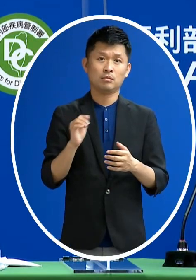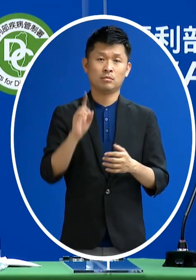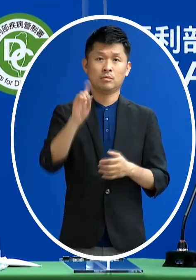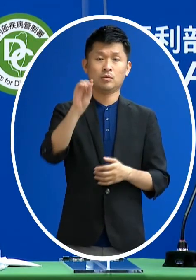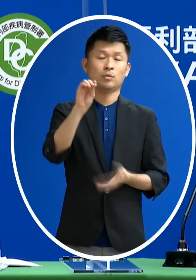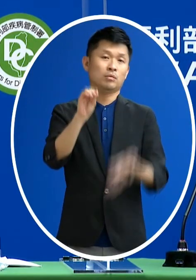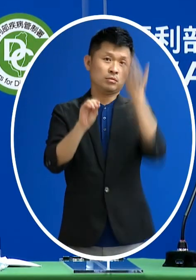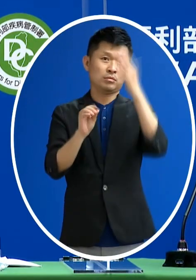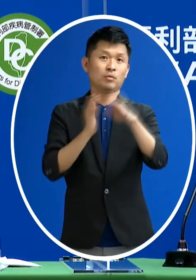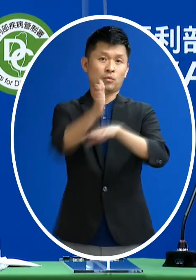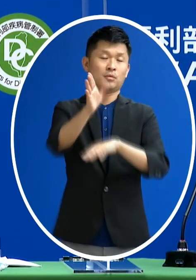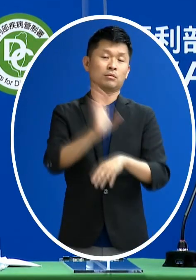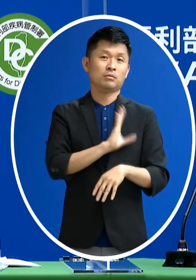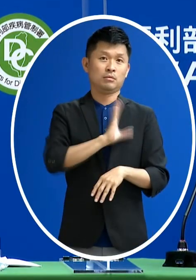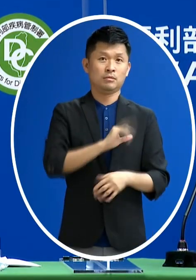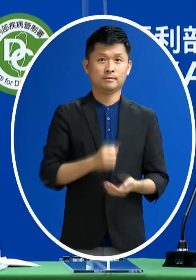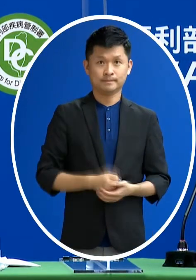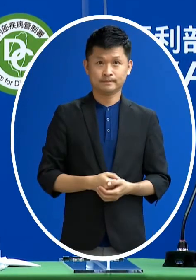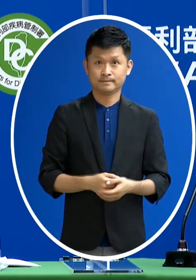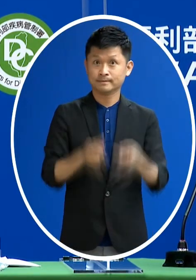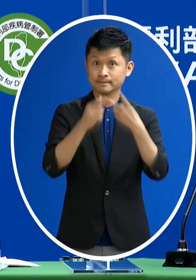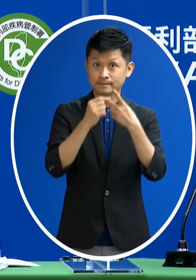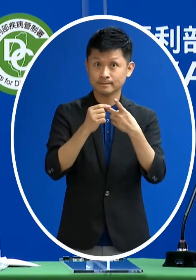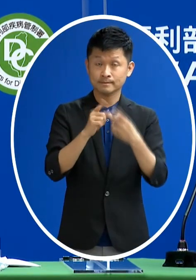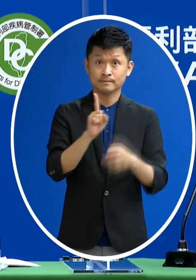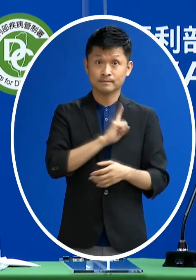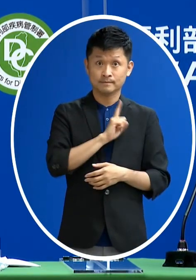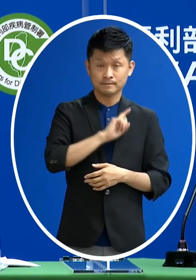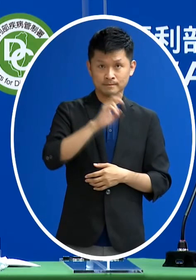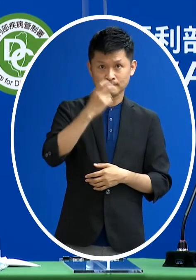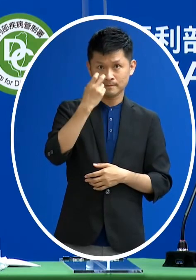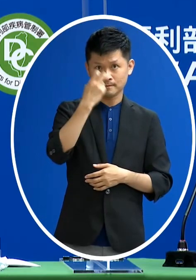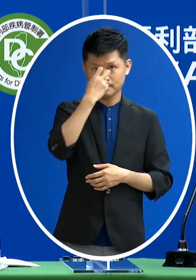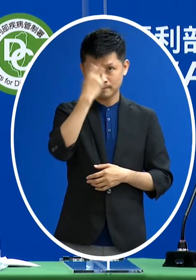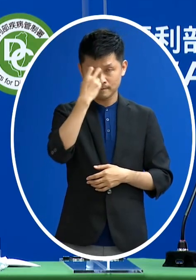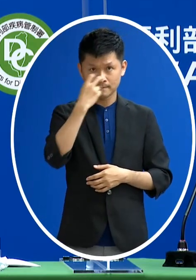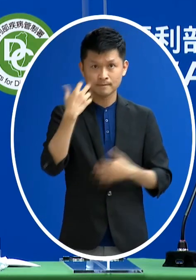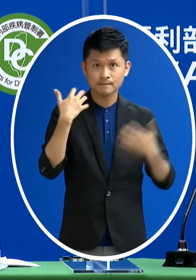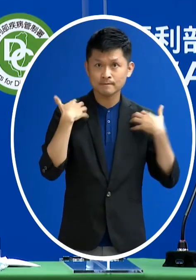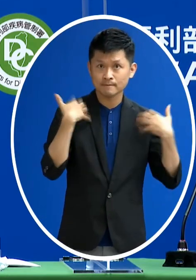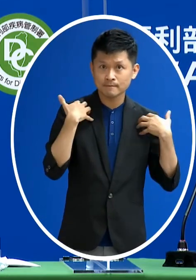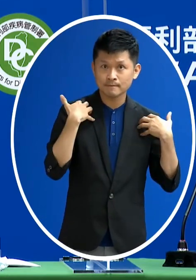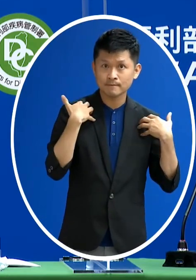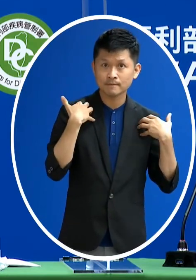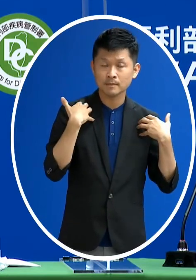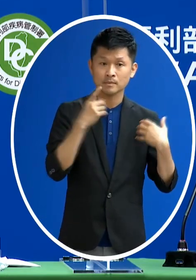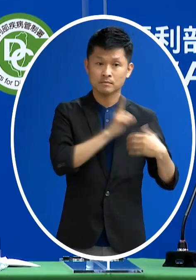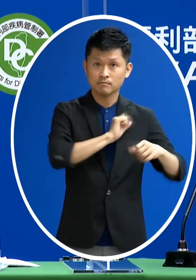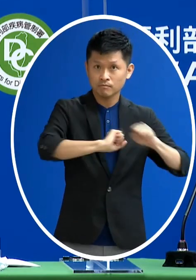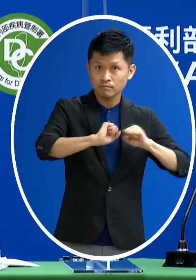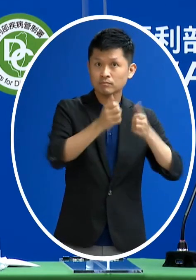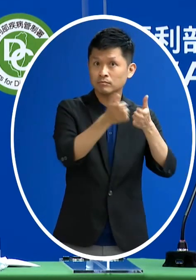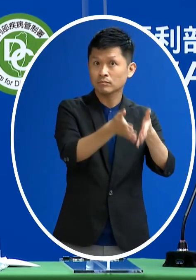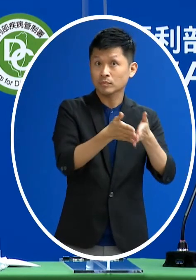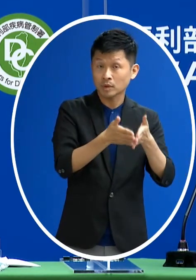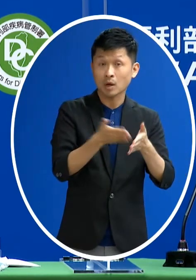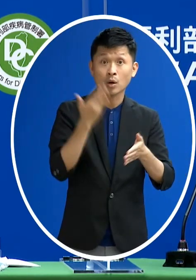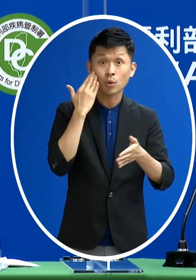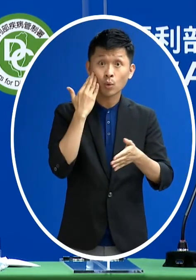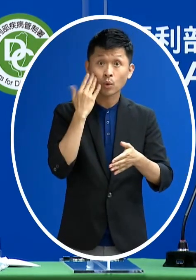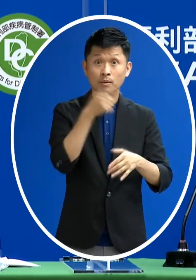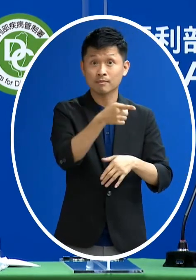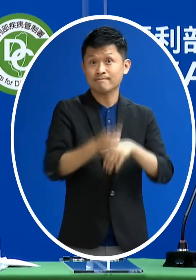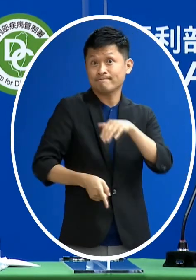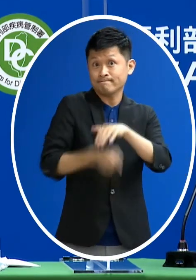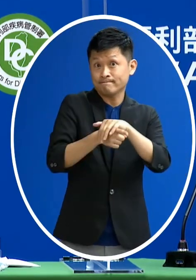就是说，在自主防疫，大家知道那个自主，哦，基本上很重要。当然违规被查到，一样根据传染病防治